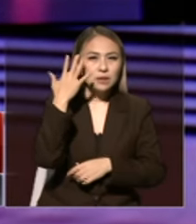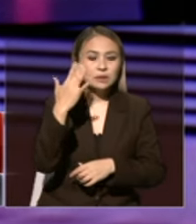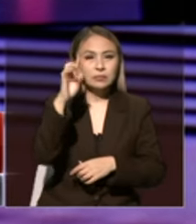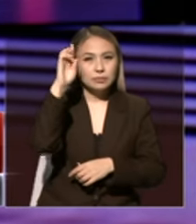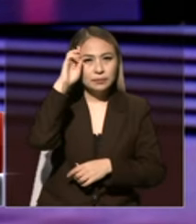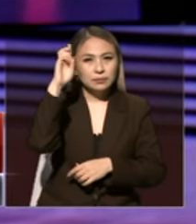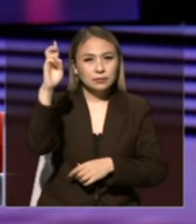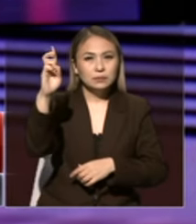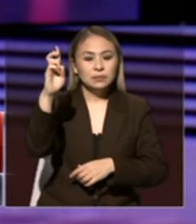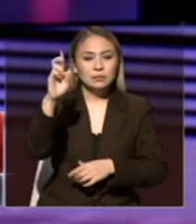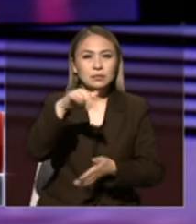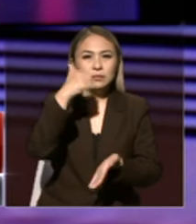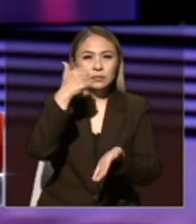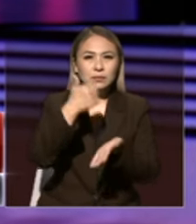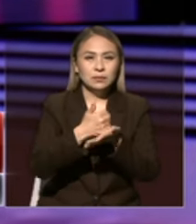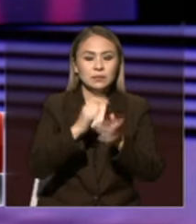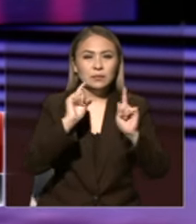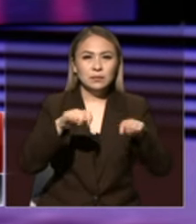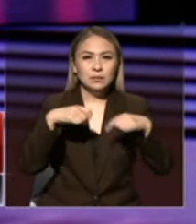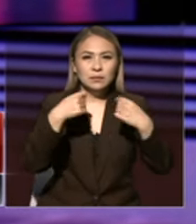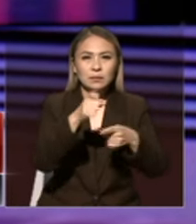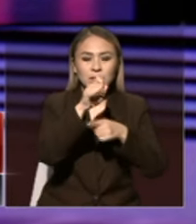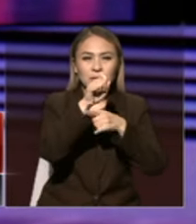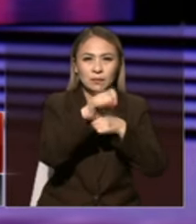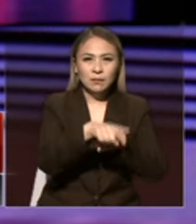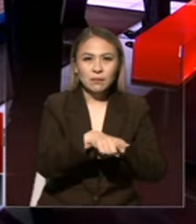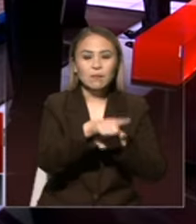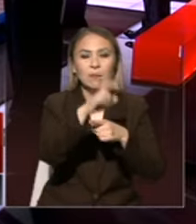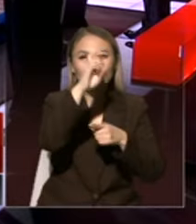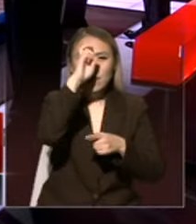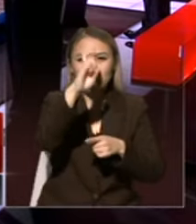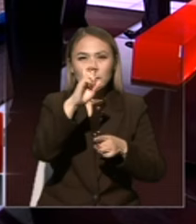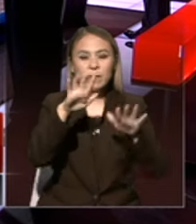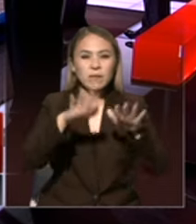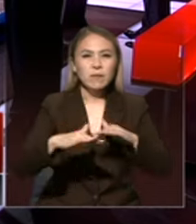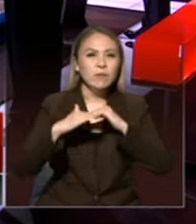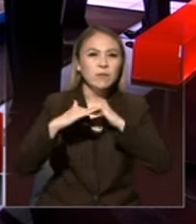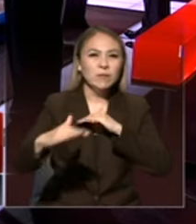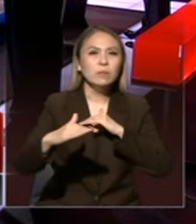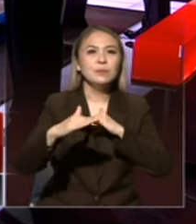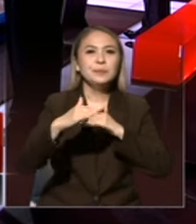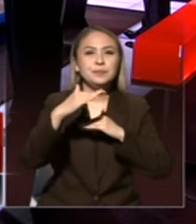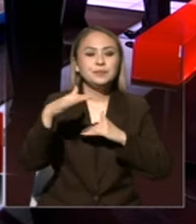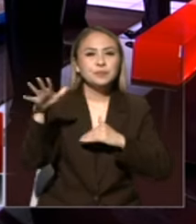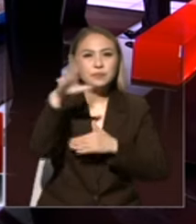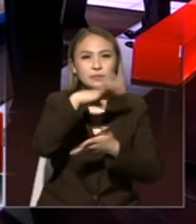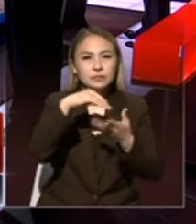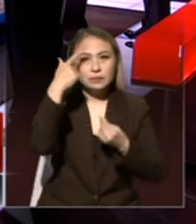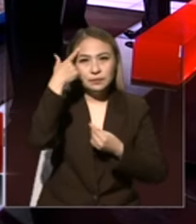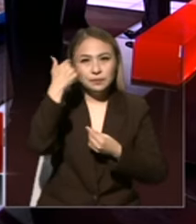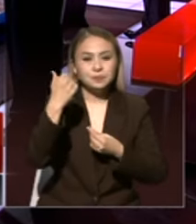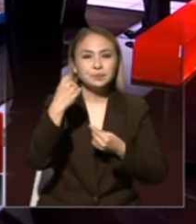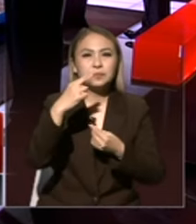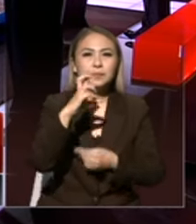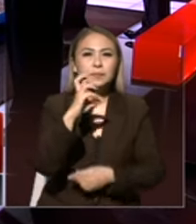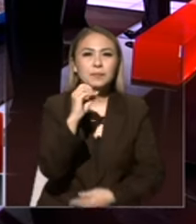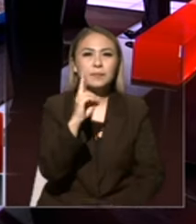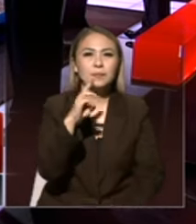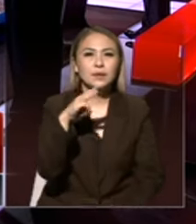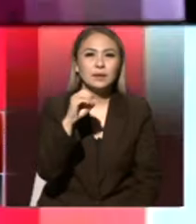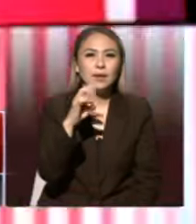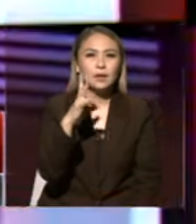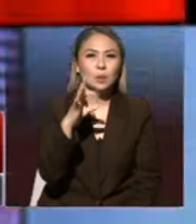мемлекет басшысының берген тапсырмасын өкімет басшысы болып, жаңадан енді өздеріңіз білесіздер, Бектенов Олжас